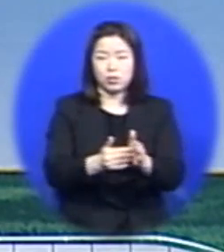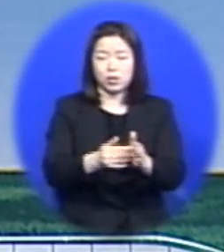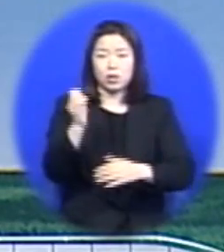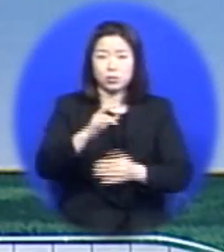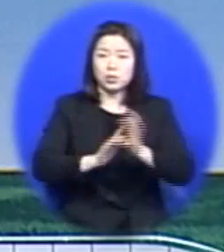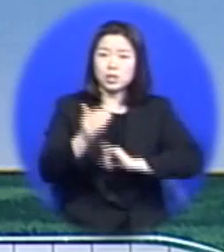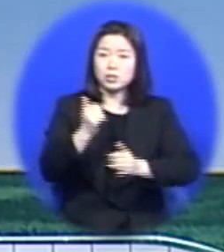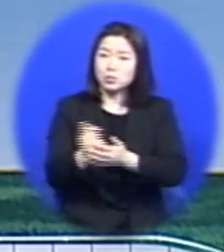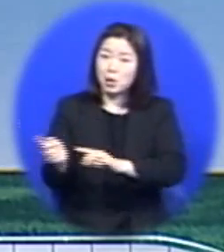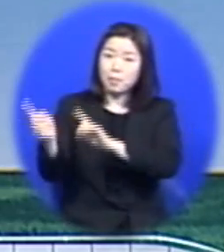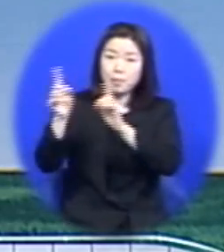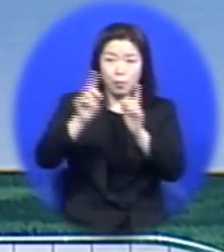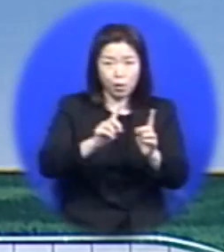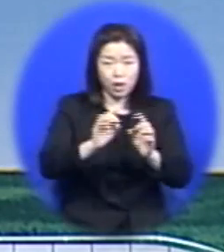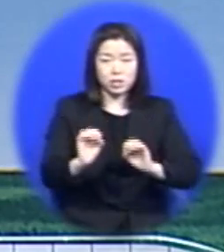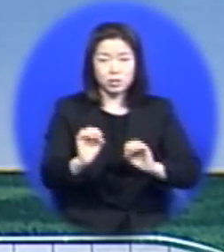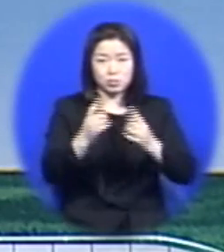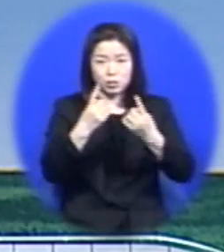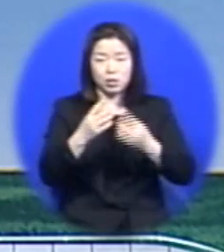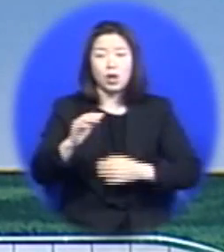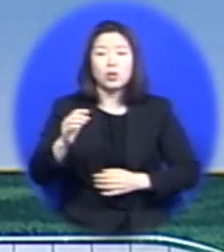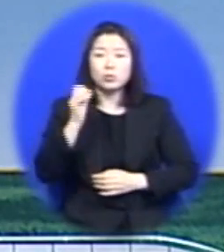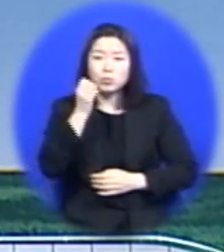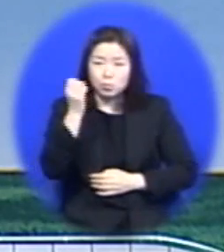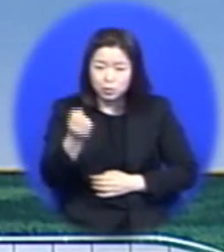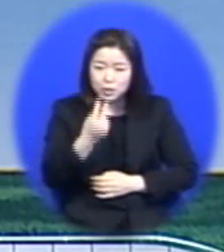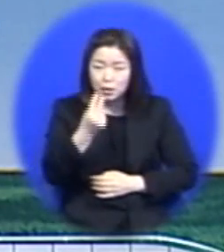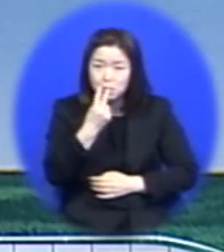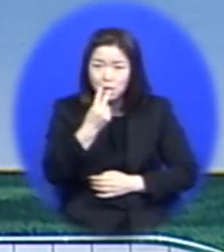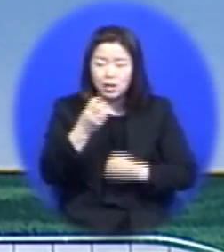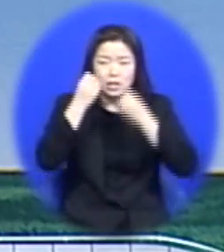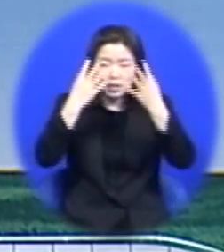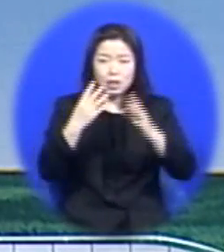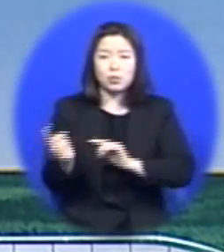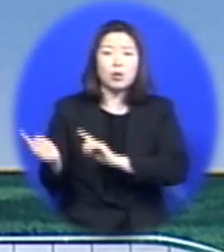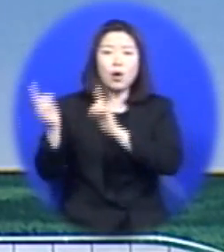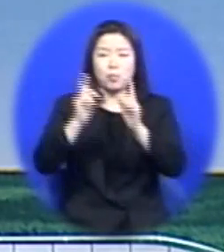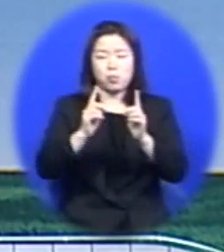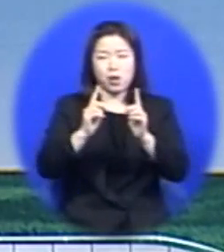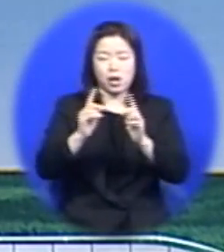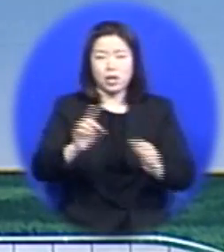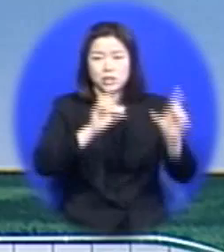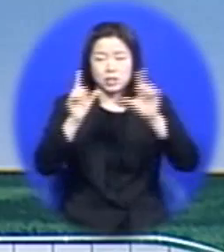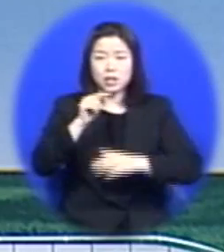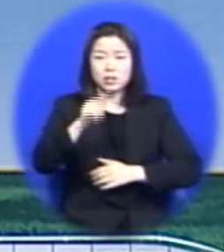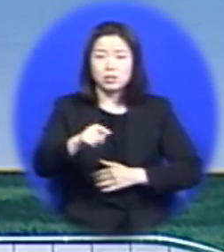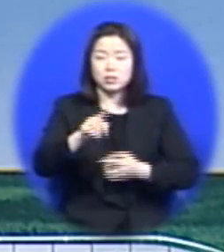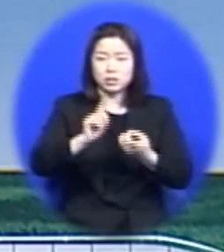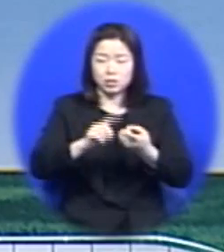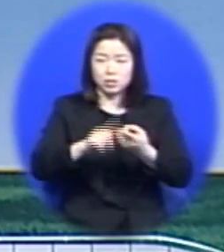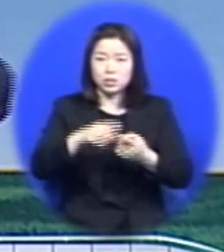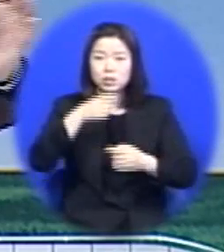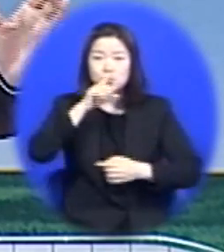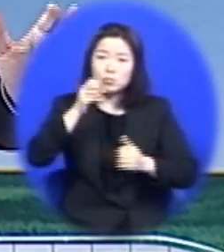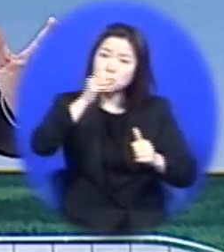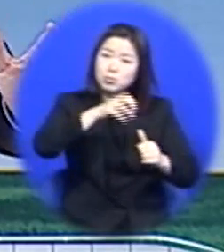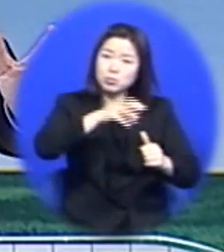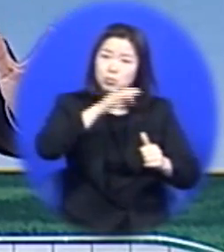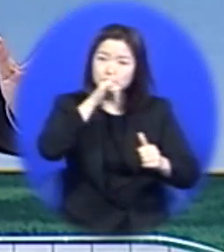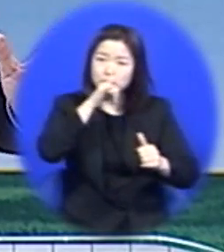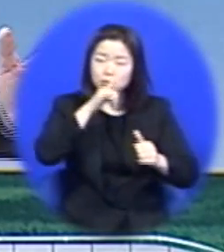부활하심으로 그가 부활의 생명으로 다시 살게 되었다는 것을 말하는 것이 세례입니다. 우리가